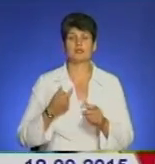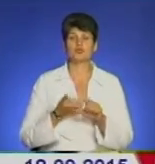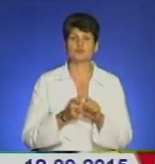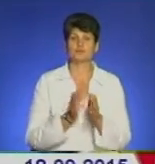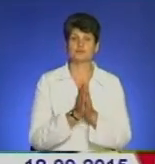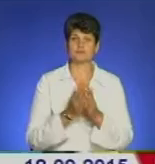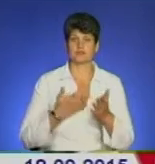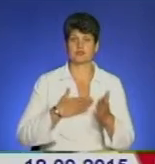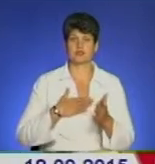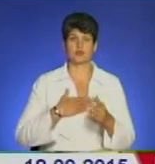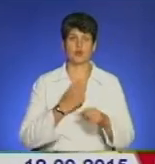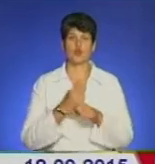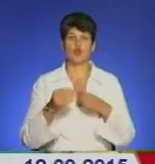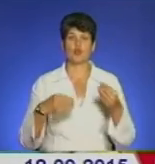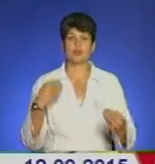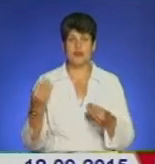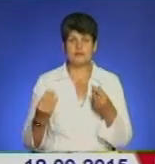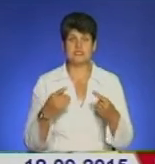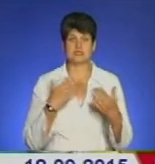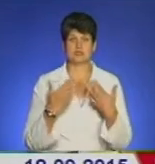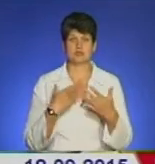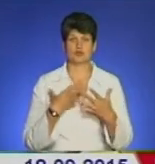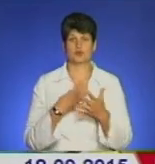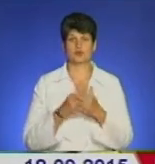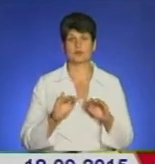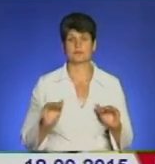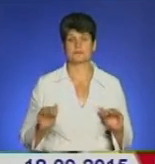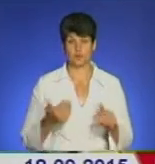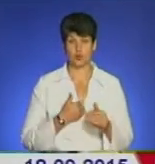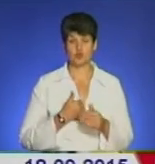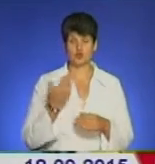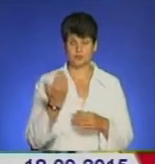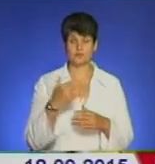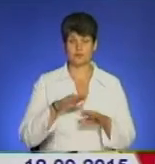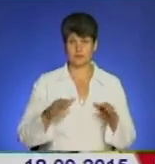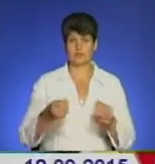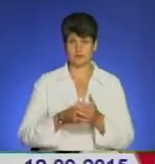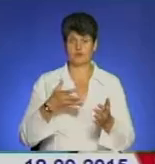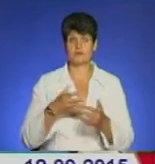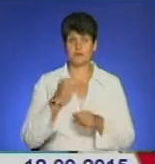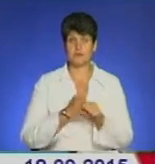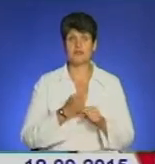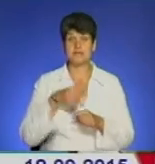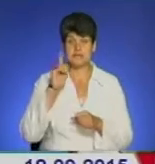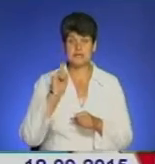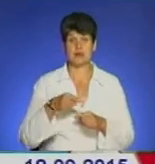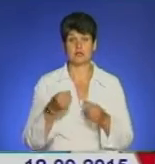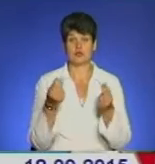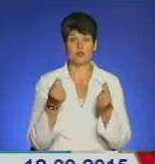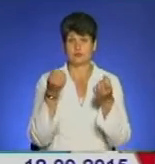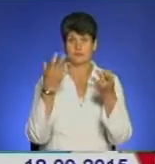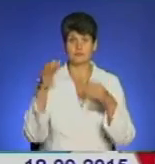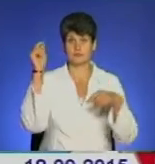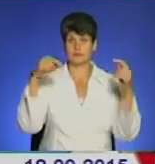наших умовних роботодавців, що відноситись як до власних дітей. Ви ж хочете, щоб власні діти цінували працю і знали, що гроші просто так не даються. І у